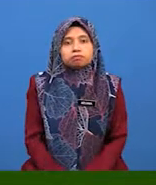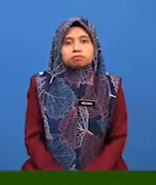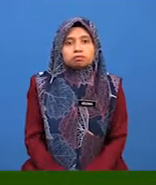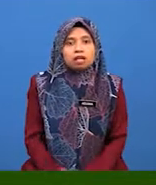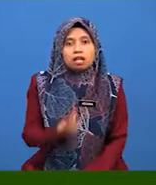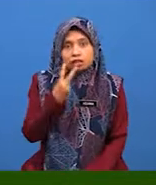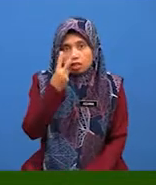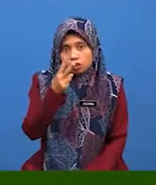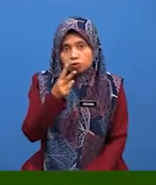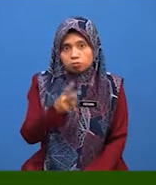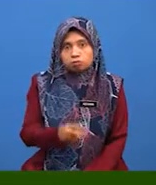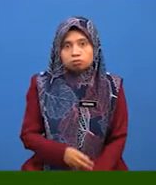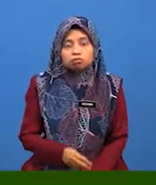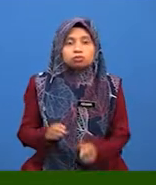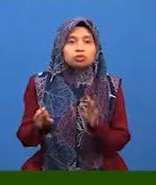Perhatikan